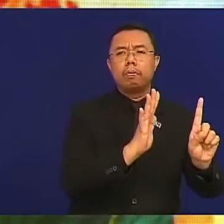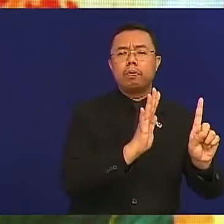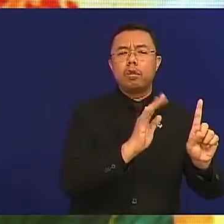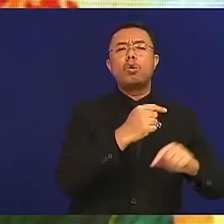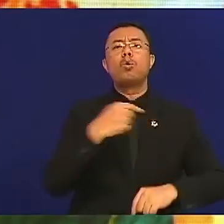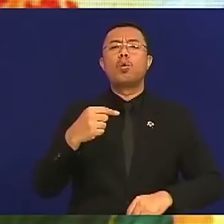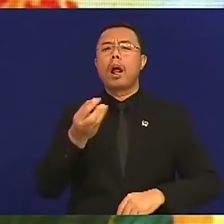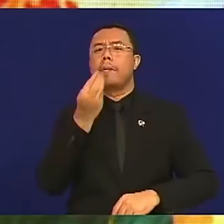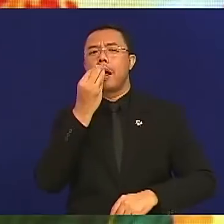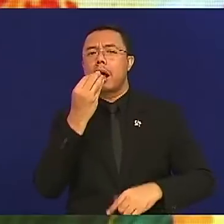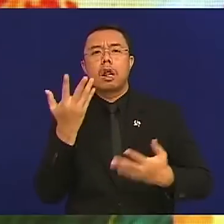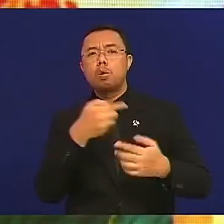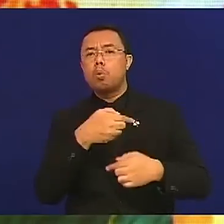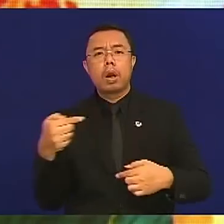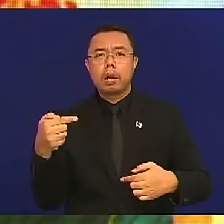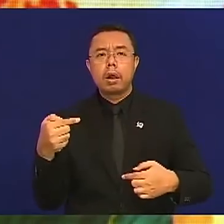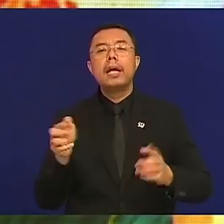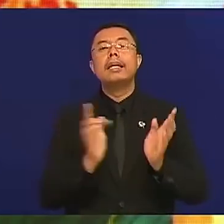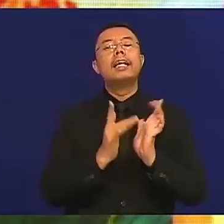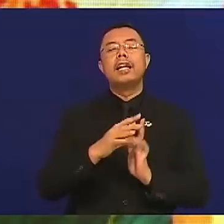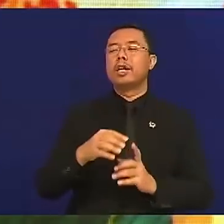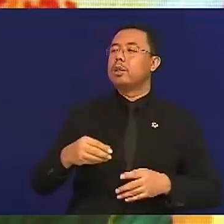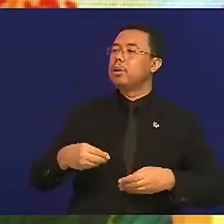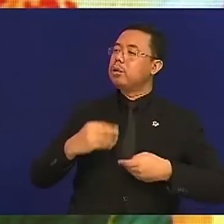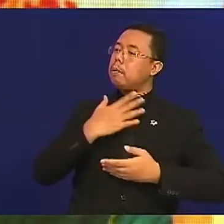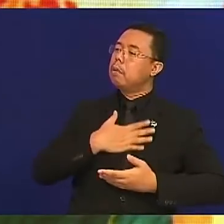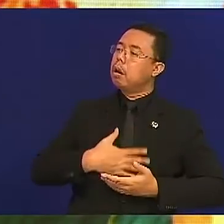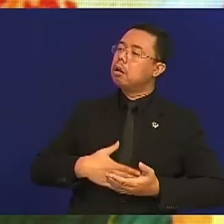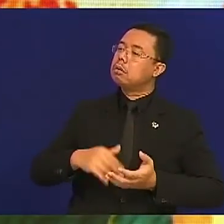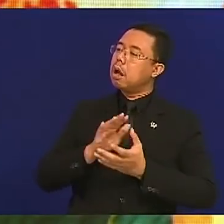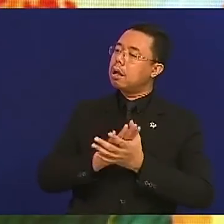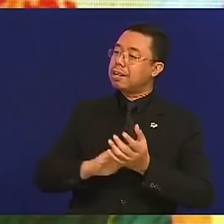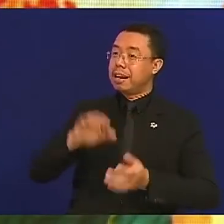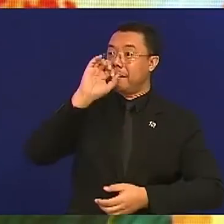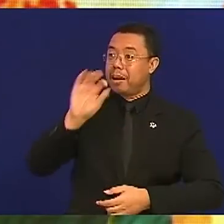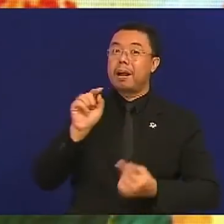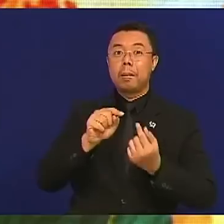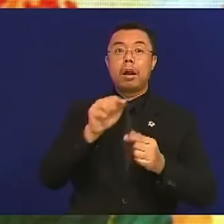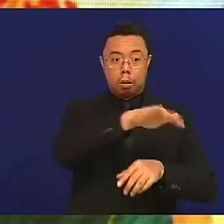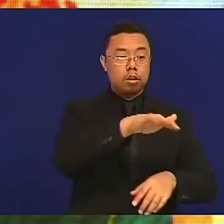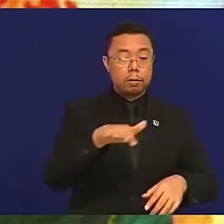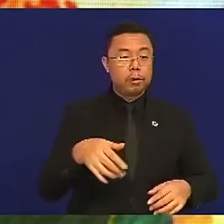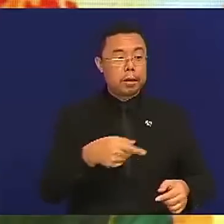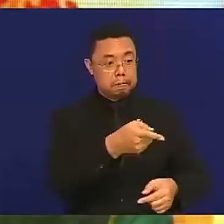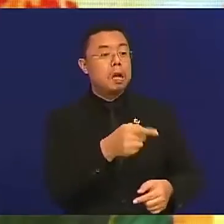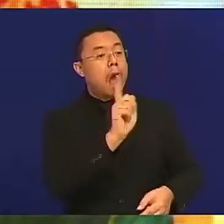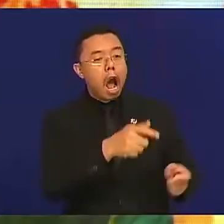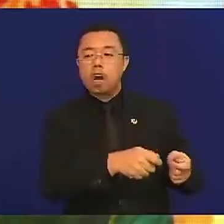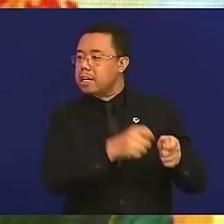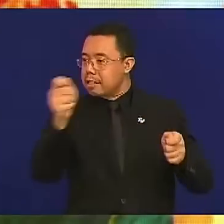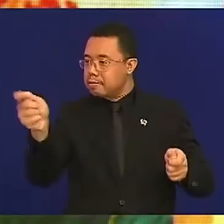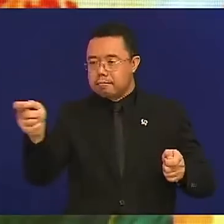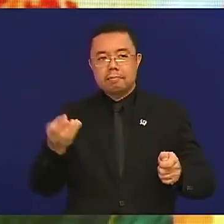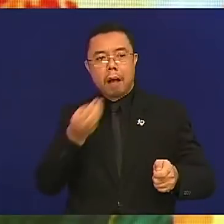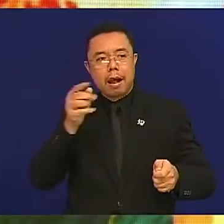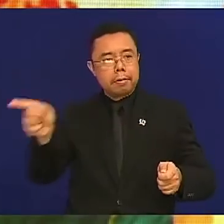kurang persediaan makanan. Yesus menaruh belas kasihan dan dia berkata kepada murid-muridnya, kamu harus memberi